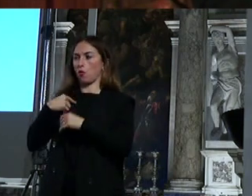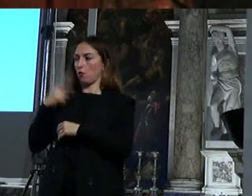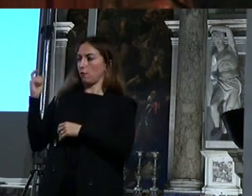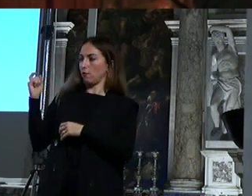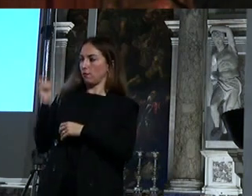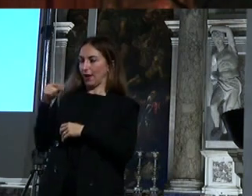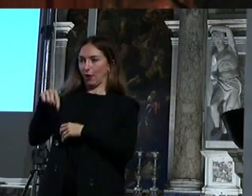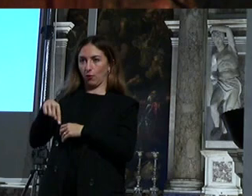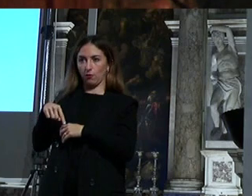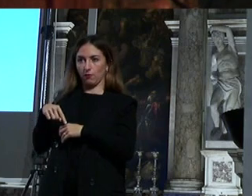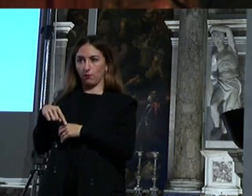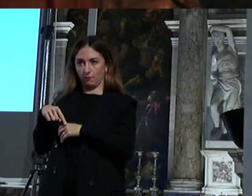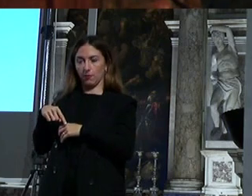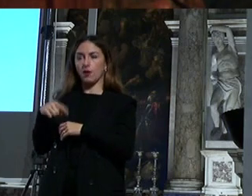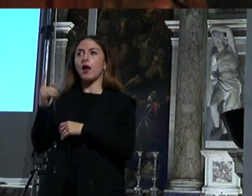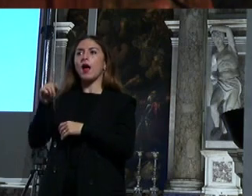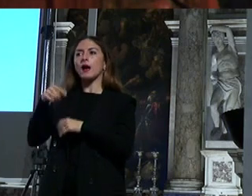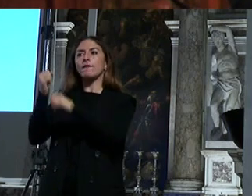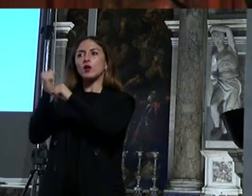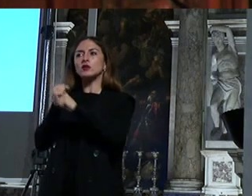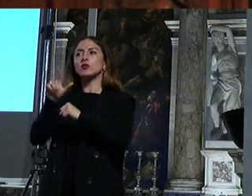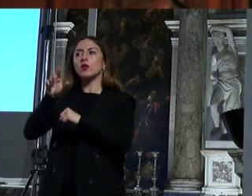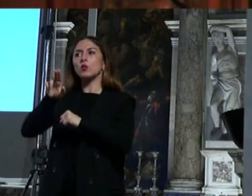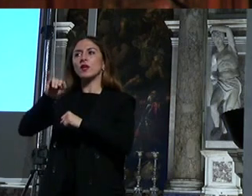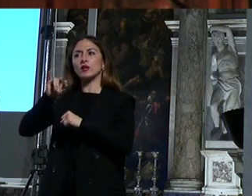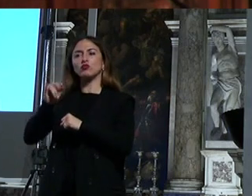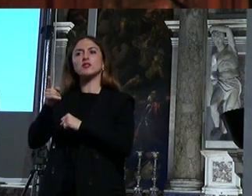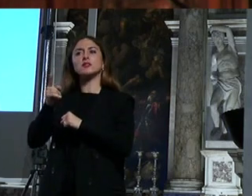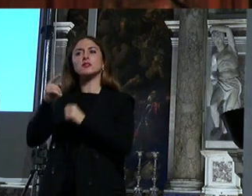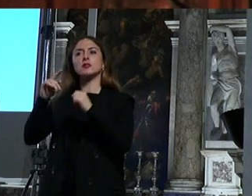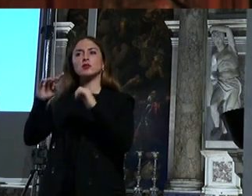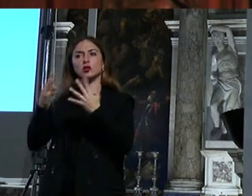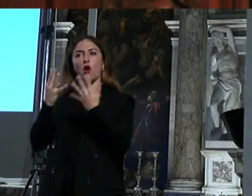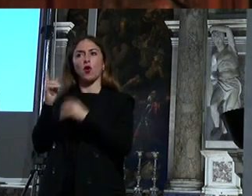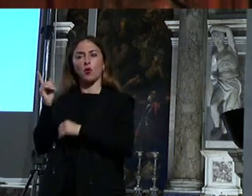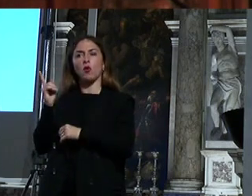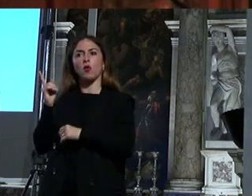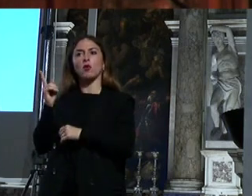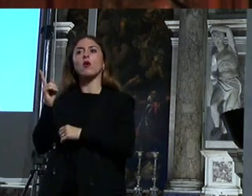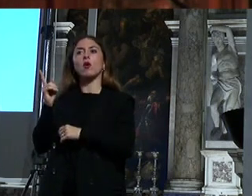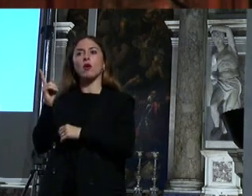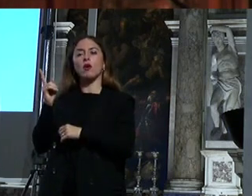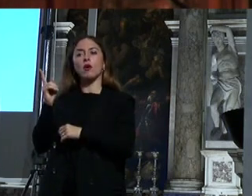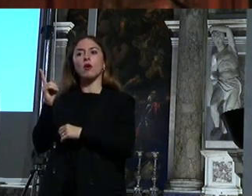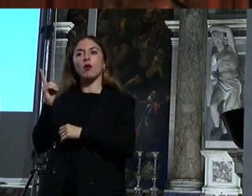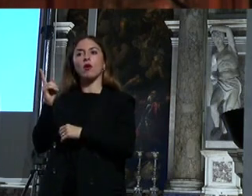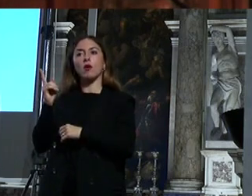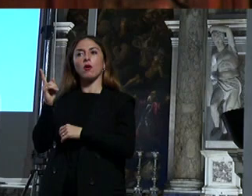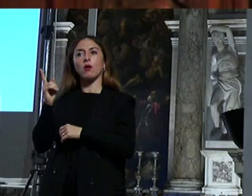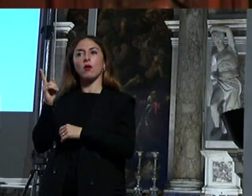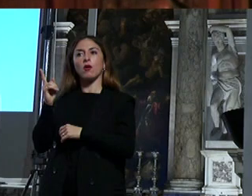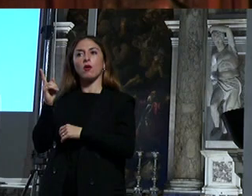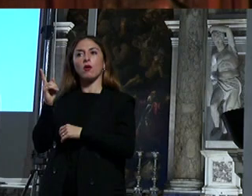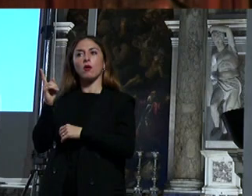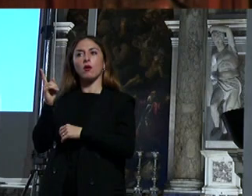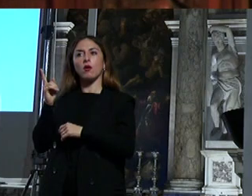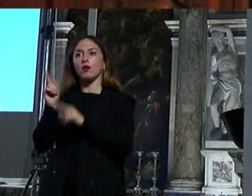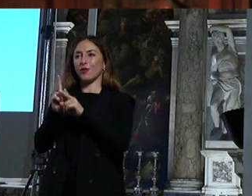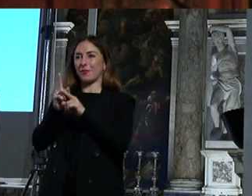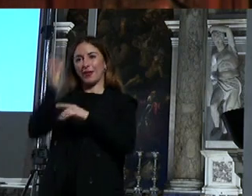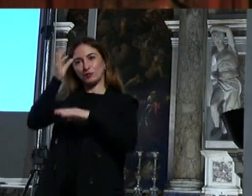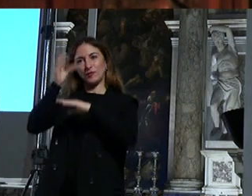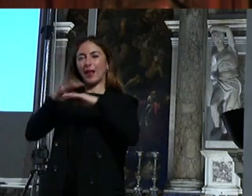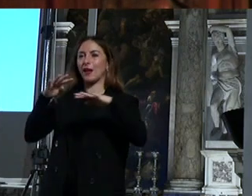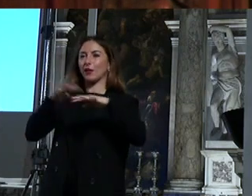scoperto che anche la Fondazione Luigi IX ha aperto, come Incroci di